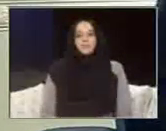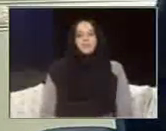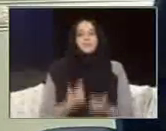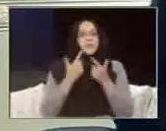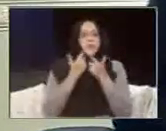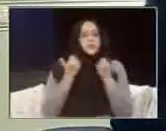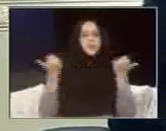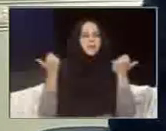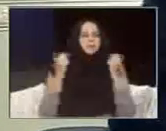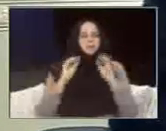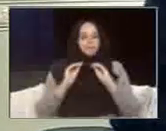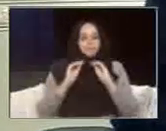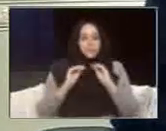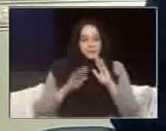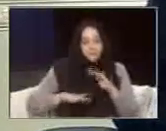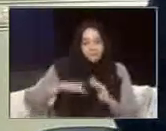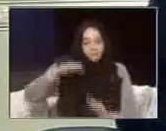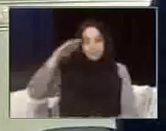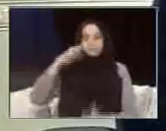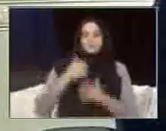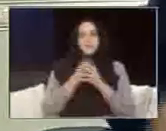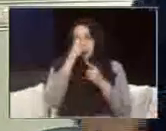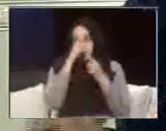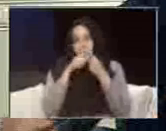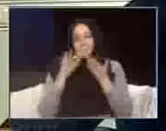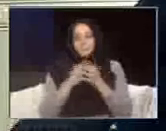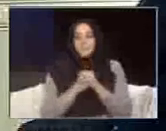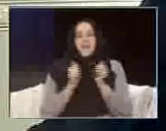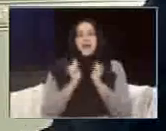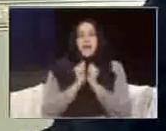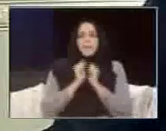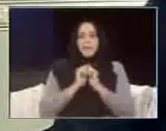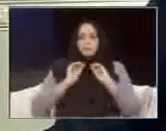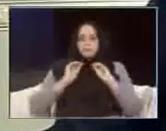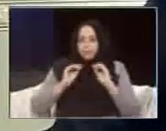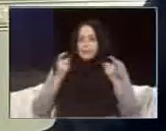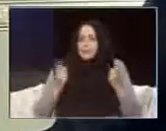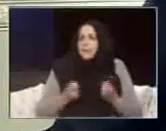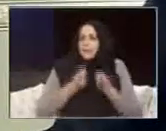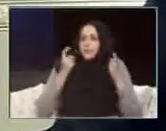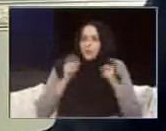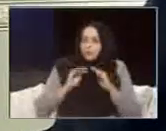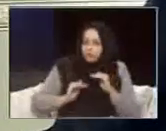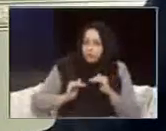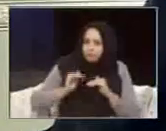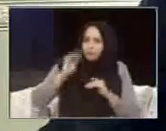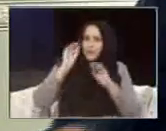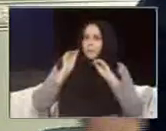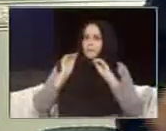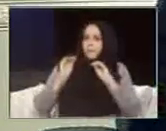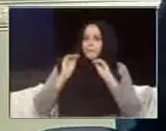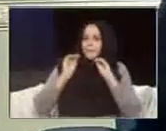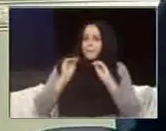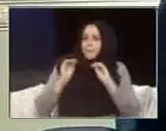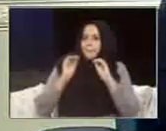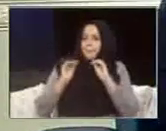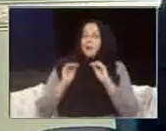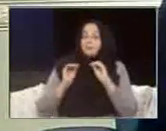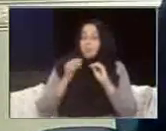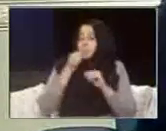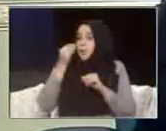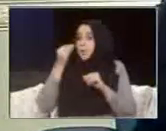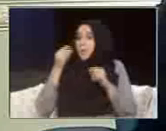التنشئة والتربية. أيها الأحباب الكرام، لتربية الأولاد والأبناء وتنشئتهم نشأة